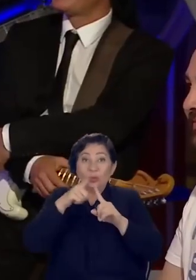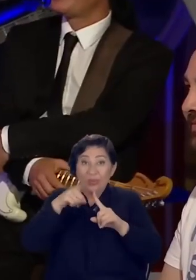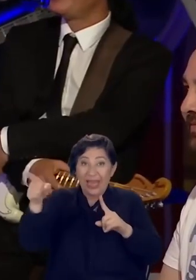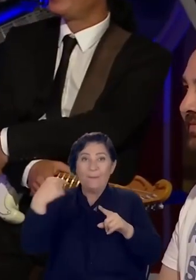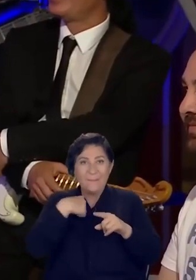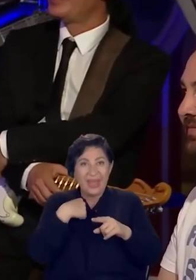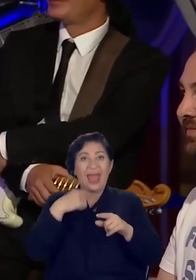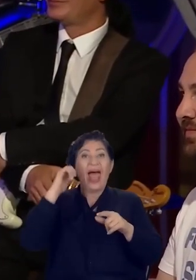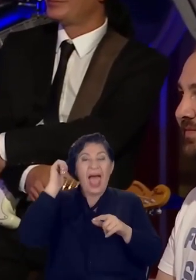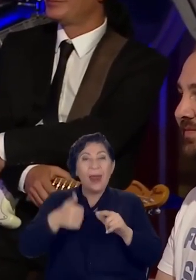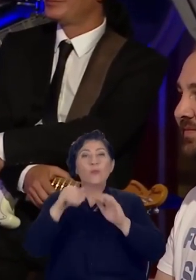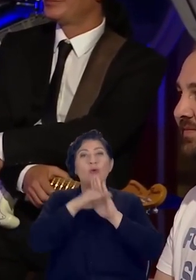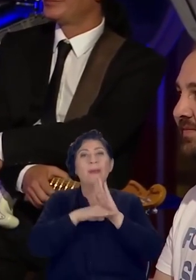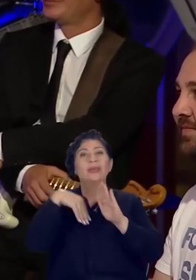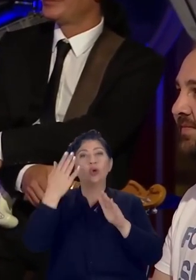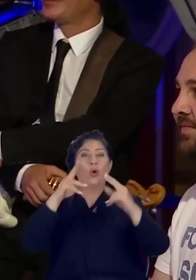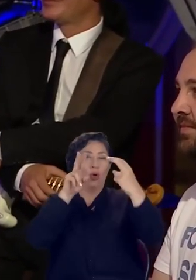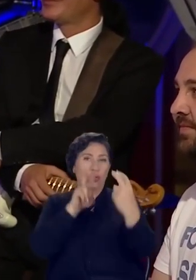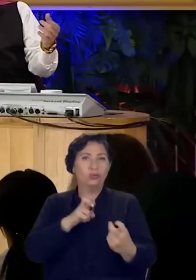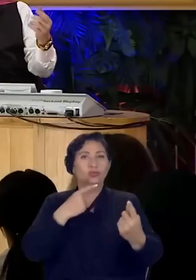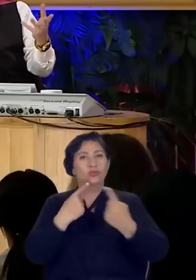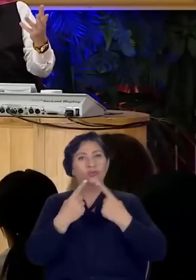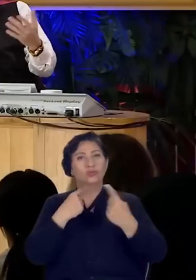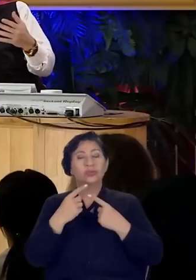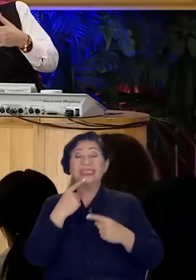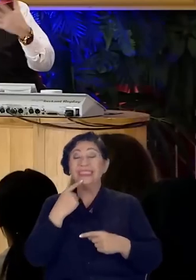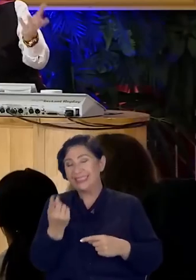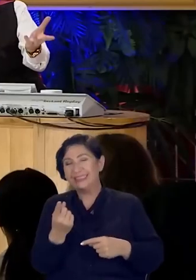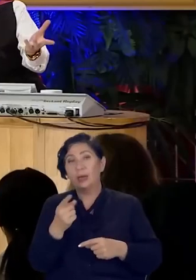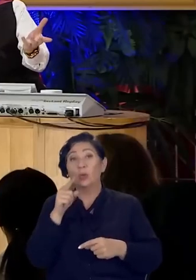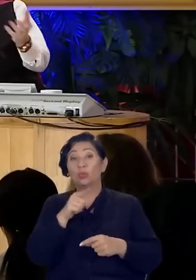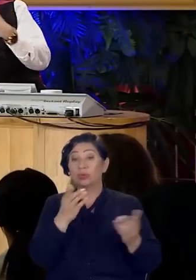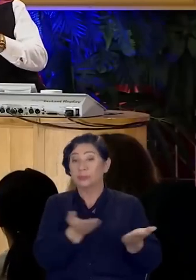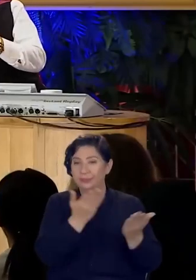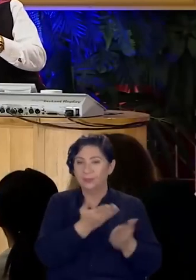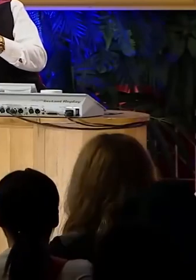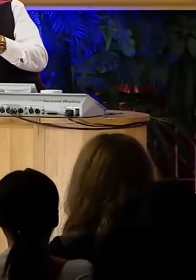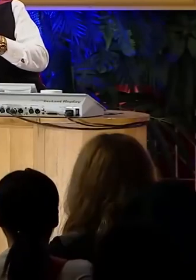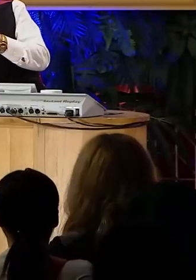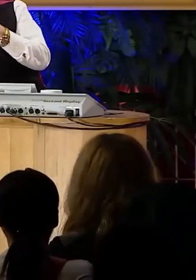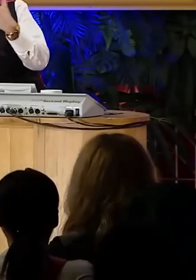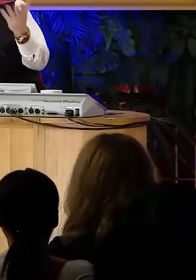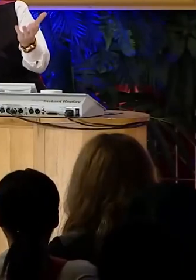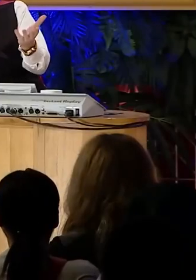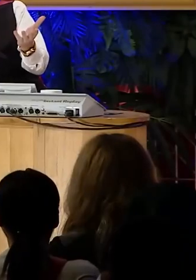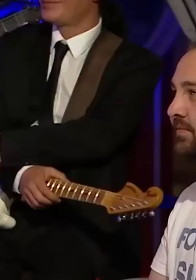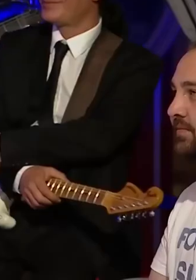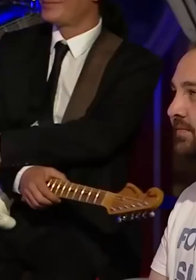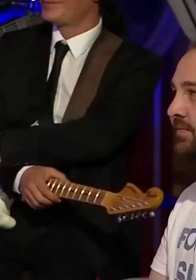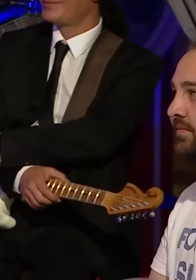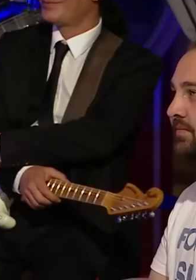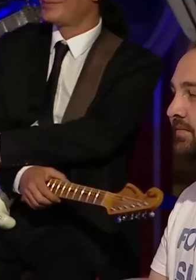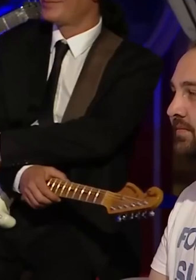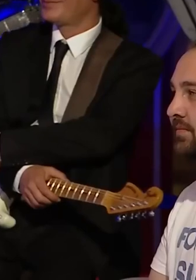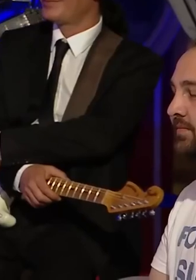ben her programdan sonra otururuz, konuşuruz ve deriz ki işte şunu met ettik, bunu met etmedik. bunu